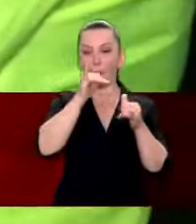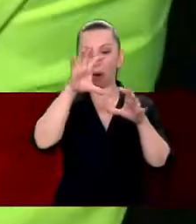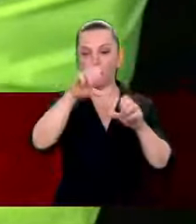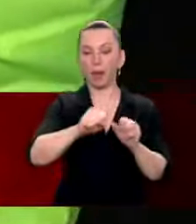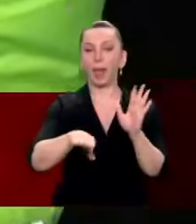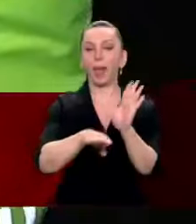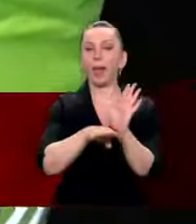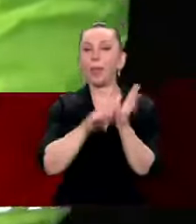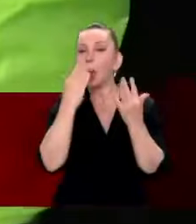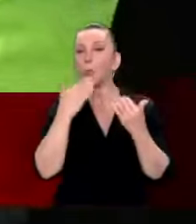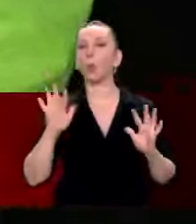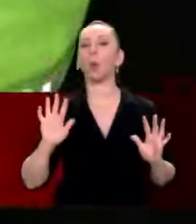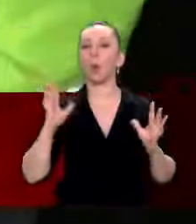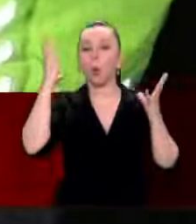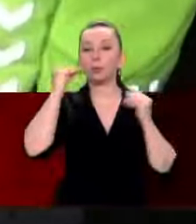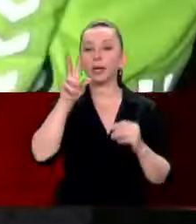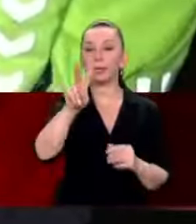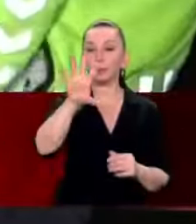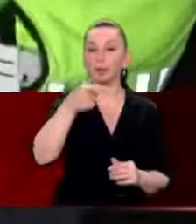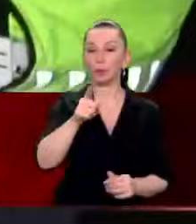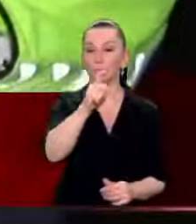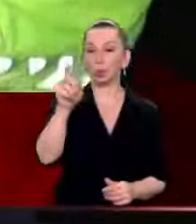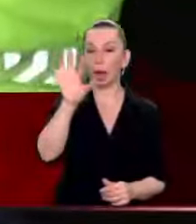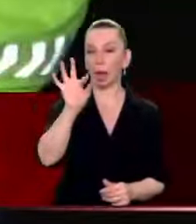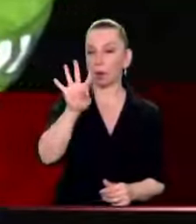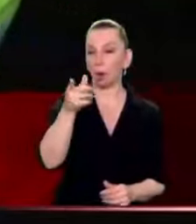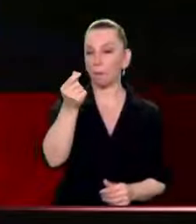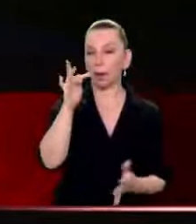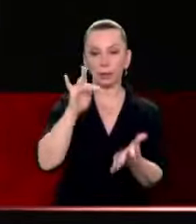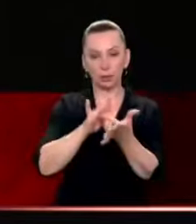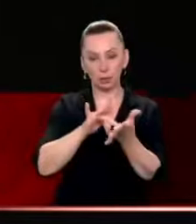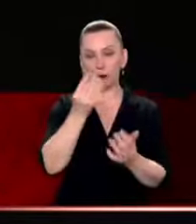ehliyeti olmadığı ortaya çıktı. 25.954 lira para cezası kesildi.